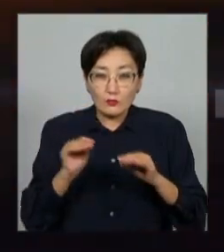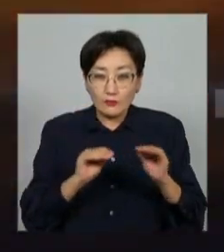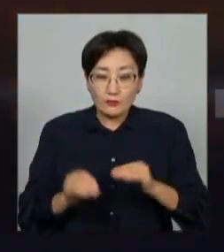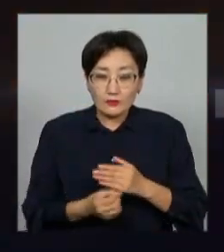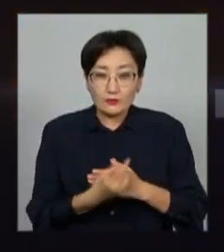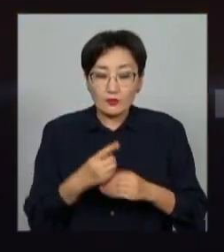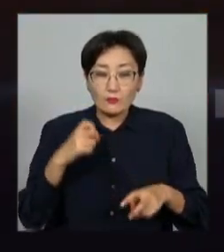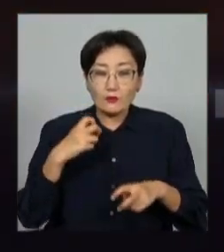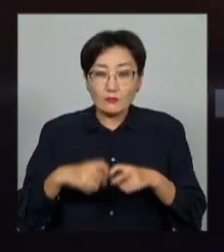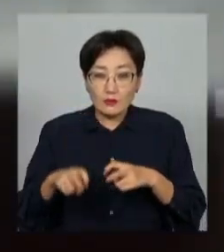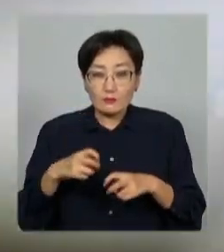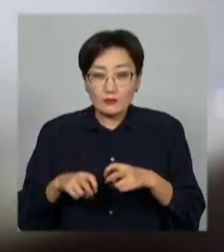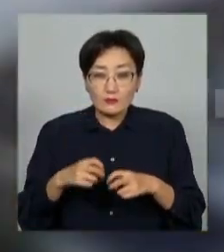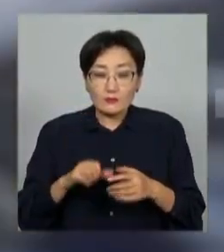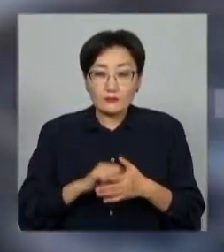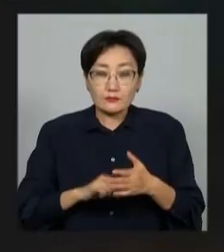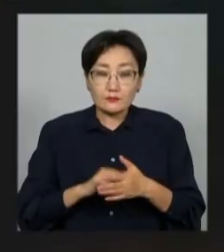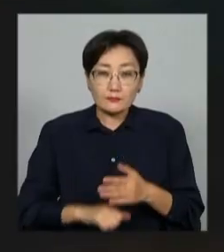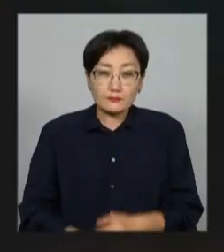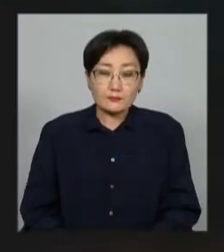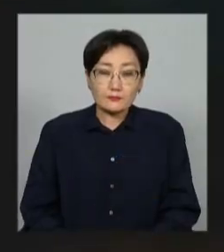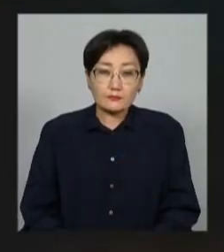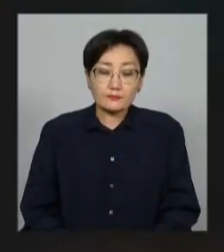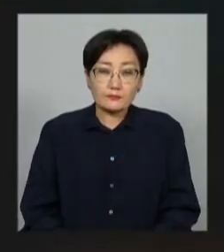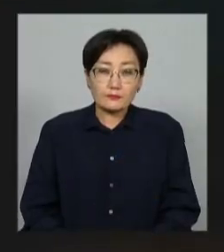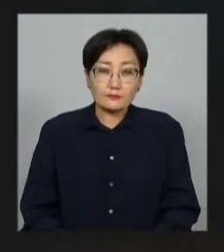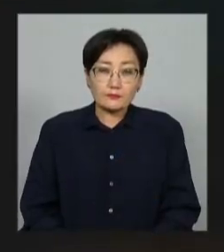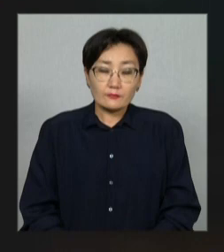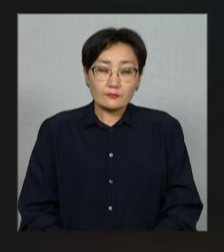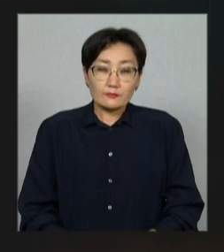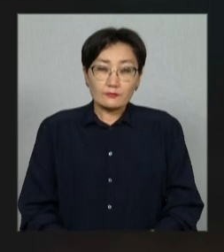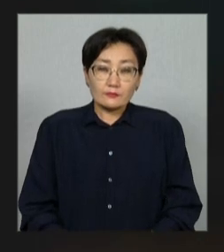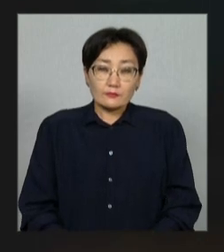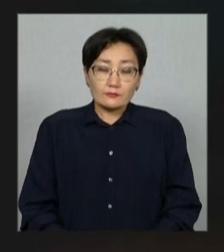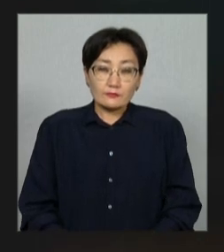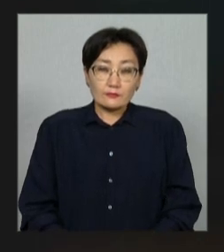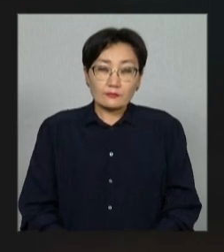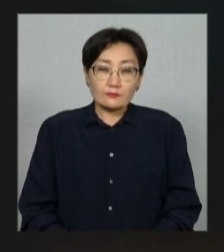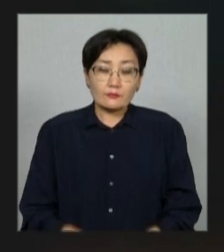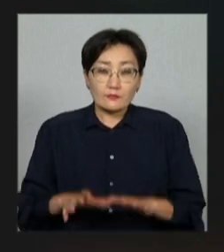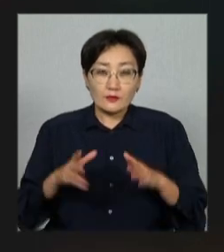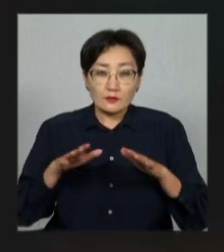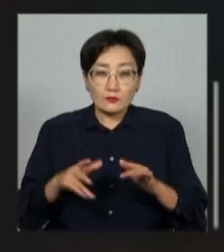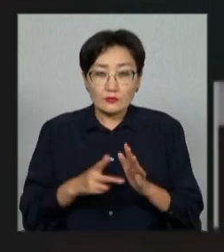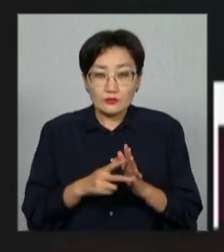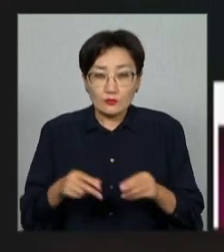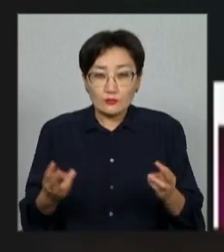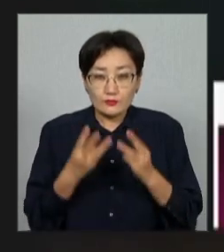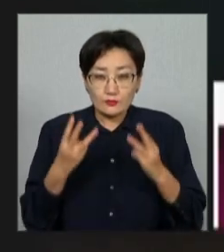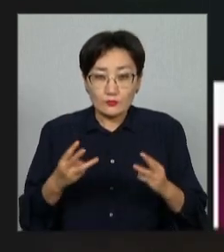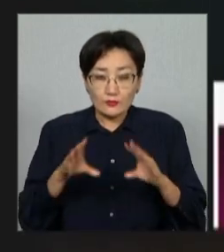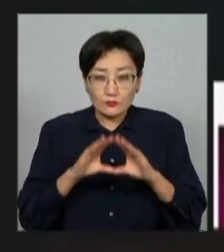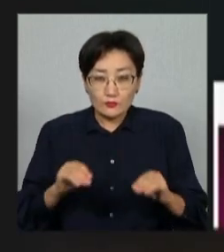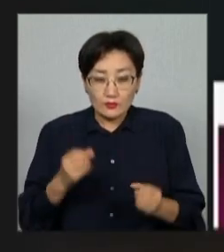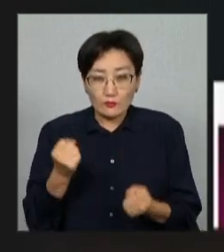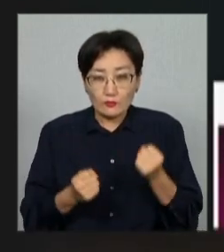шыққан ақау себеп болған дейді. Место вызова были направлены 8 пожарных машин. Оқиға орнына 8 өрт сөндіру көлігі